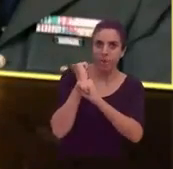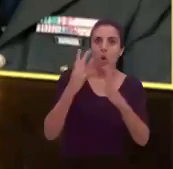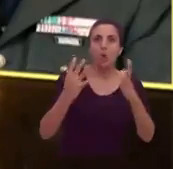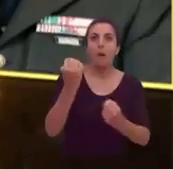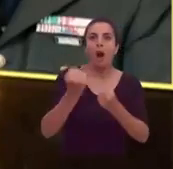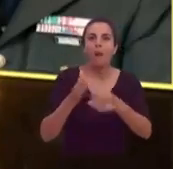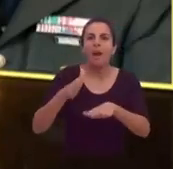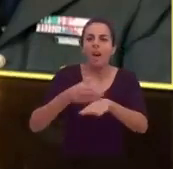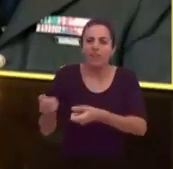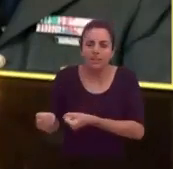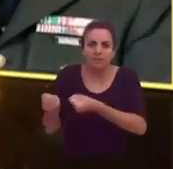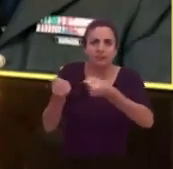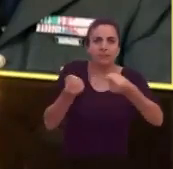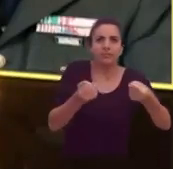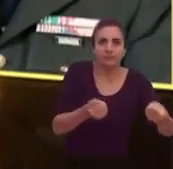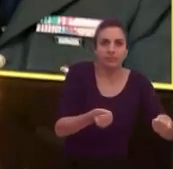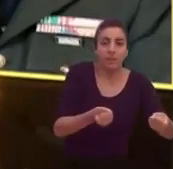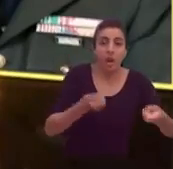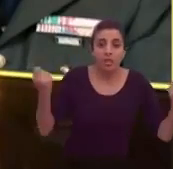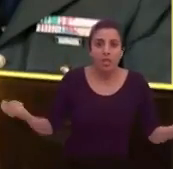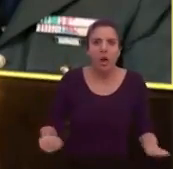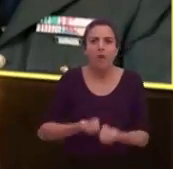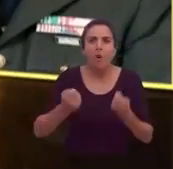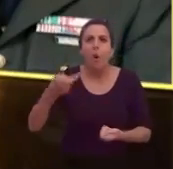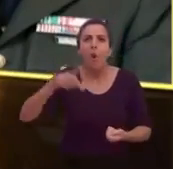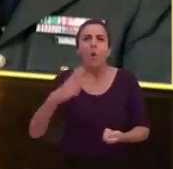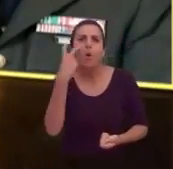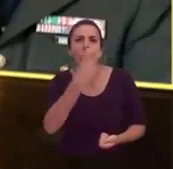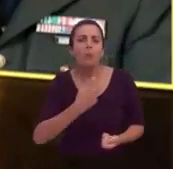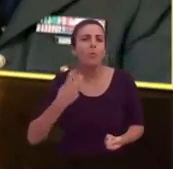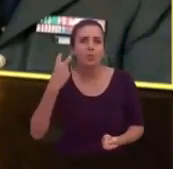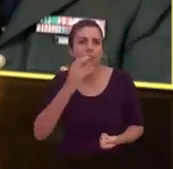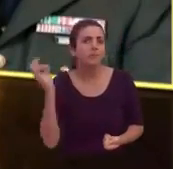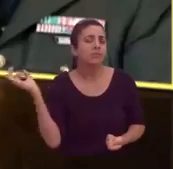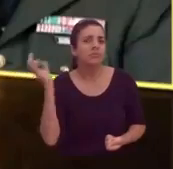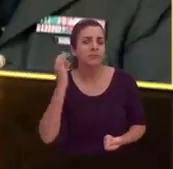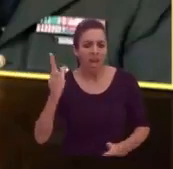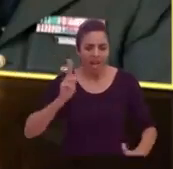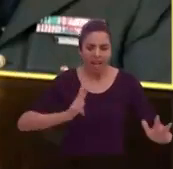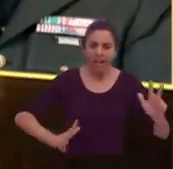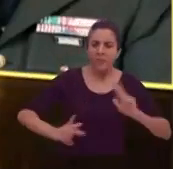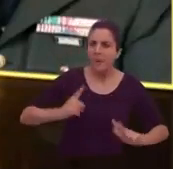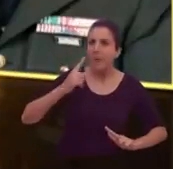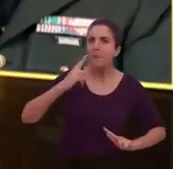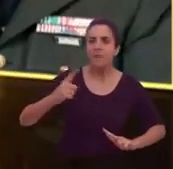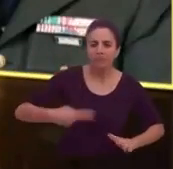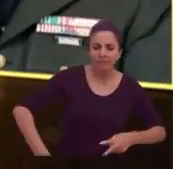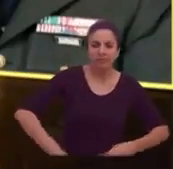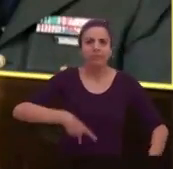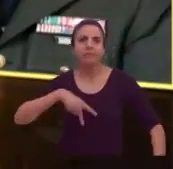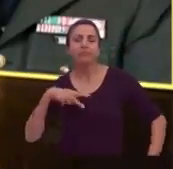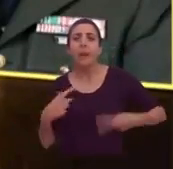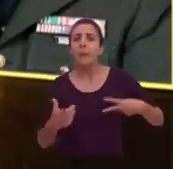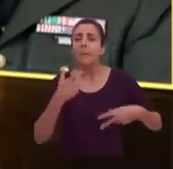koydular. Bando'nun çaldığı matem marşı ile mihverli, harici elbiseli, çapraz manevra